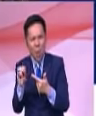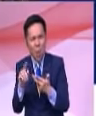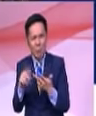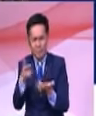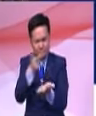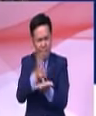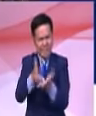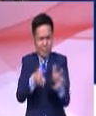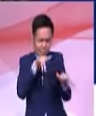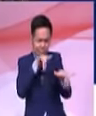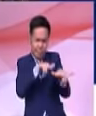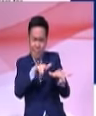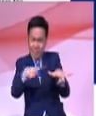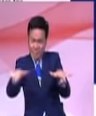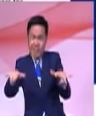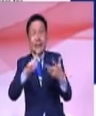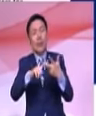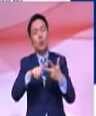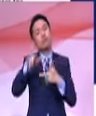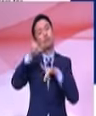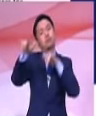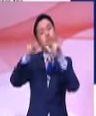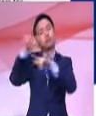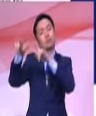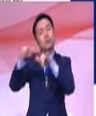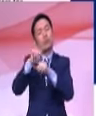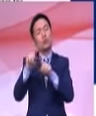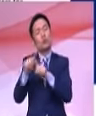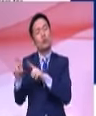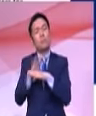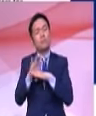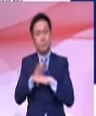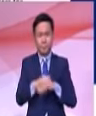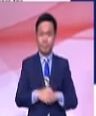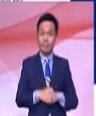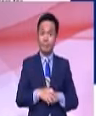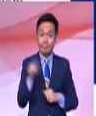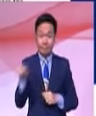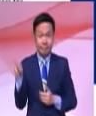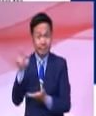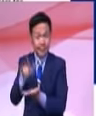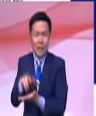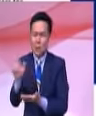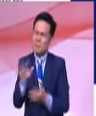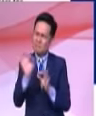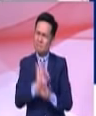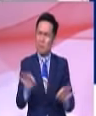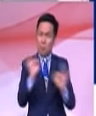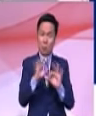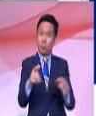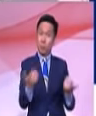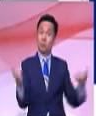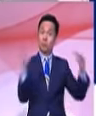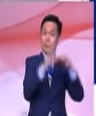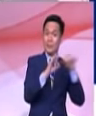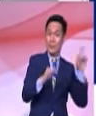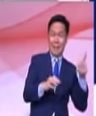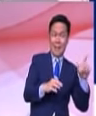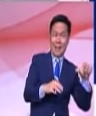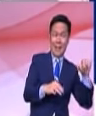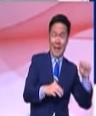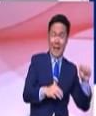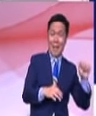pesawat, aeroangkasa dan aktiviti penerbangan untuk perniagaan. Ia juga berperanan sebagai pelengkap kepada KLIA dan KLIA